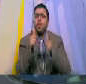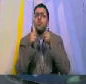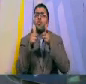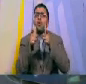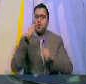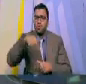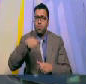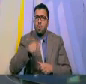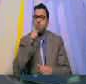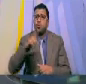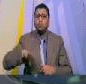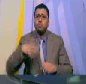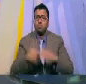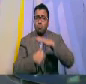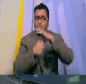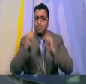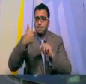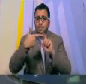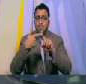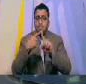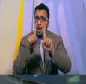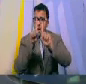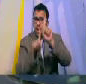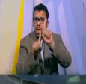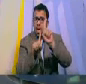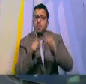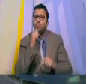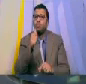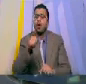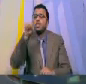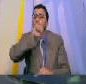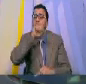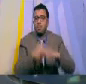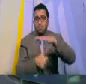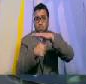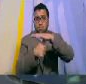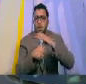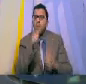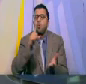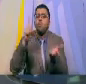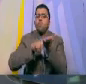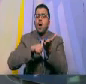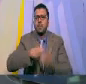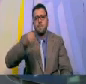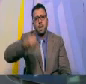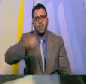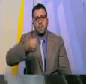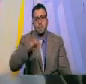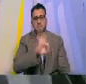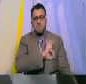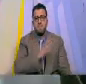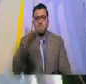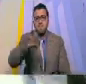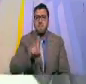اليوم بحضور سمو الشيخ سلطان بن محمد بن سلطان القاسمي ولي عهد ونائب حاكم الشارقه واجب العزاء الى ذوي